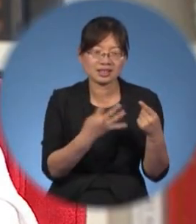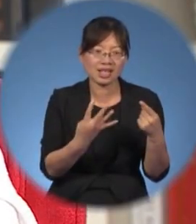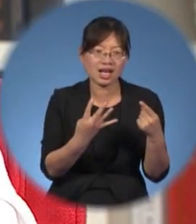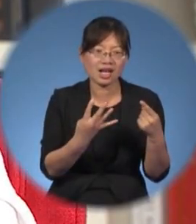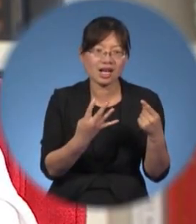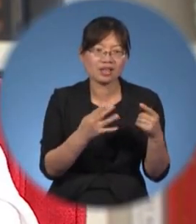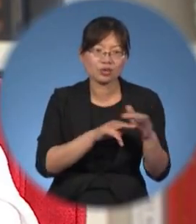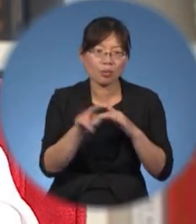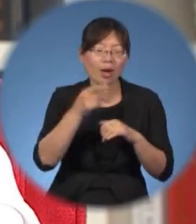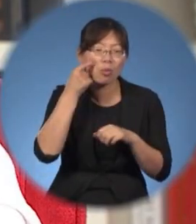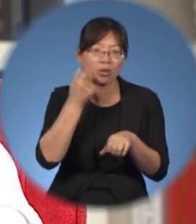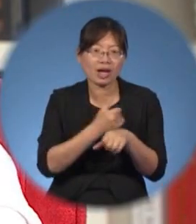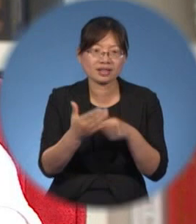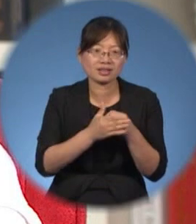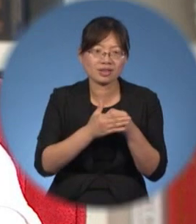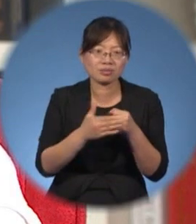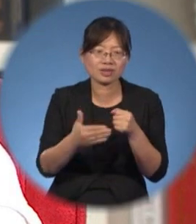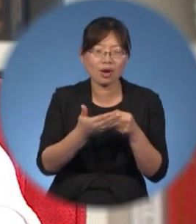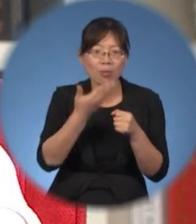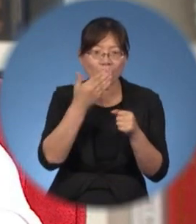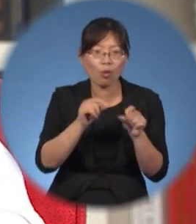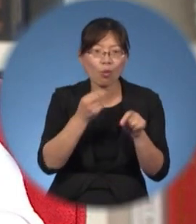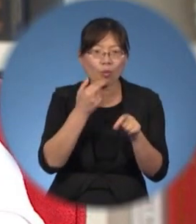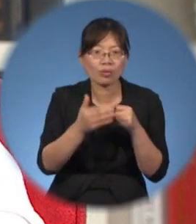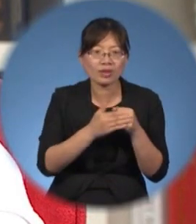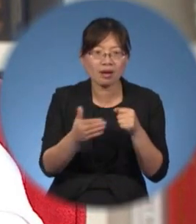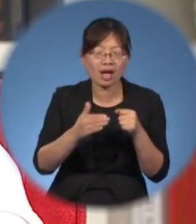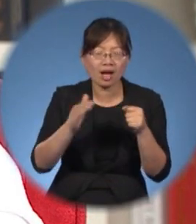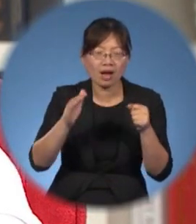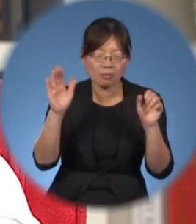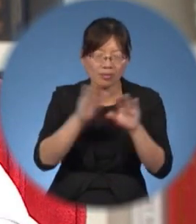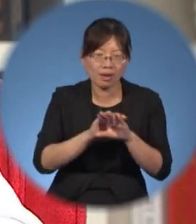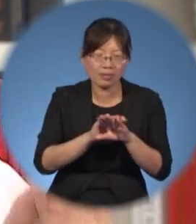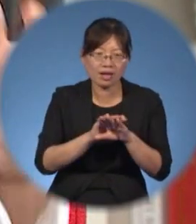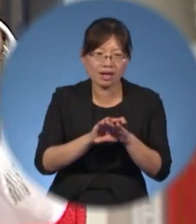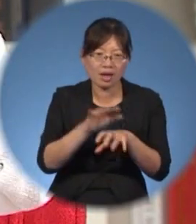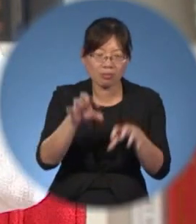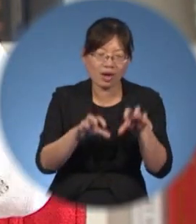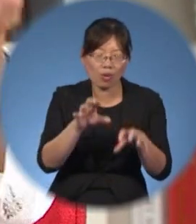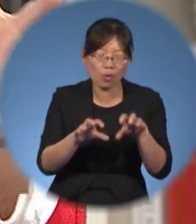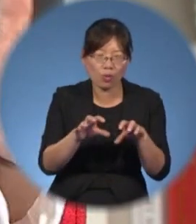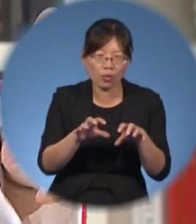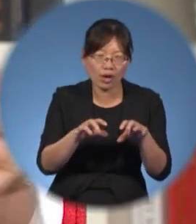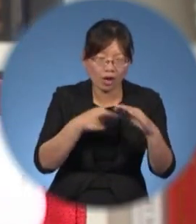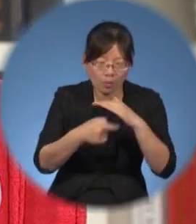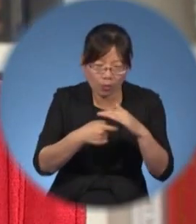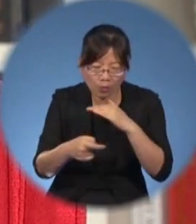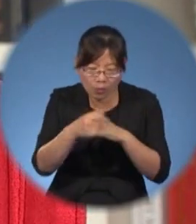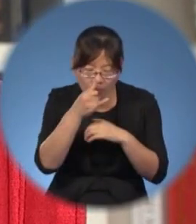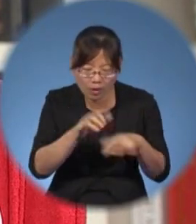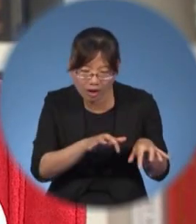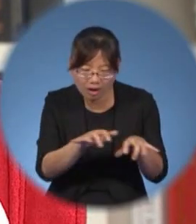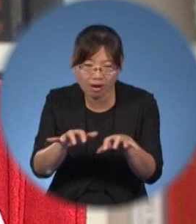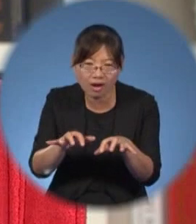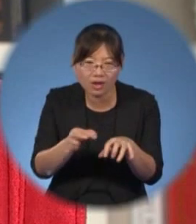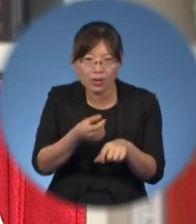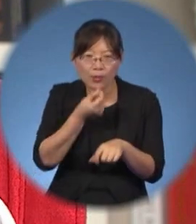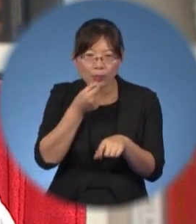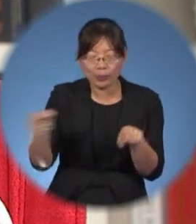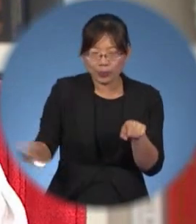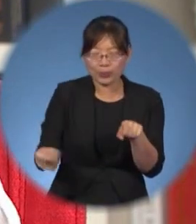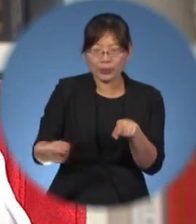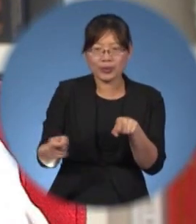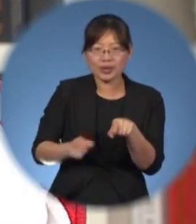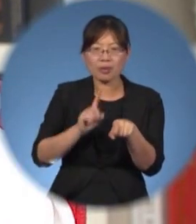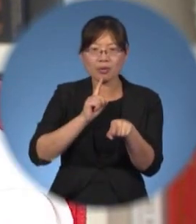못하니까, 먹을 게 없으니까 밤에 토벌을 나와요. 네, 네. 어슬어슬하고 자꾸 호적 부르고 꽹가리 치고